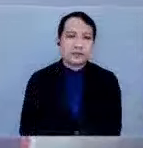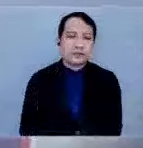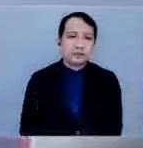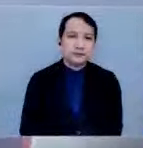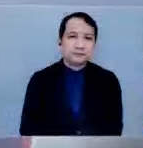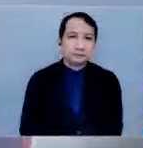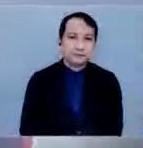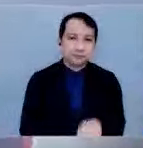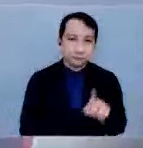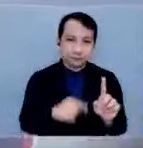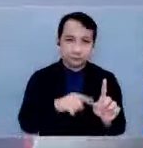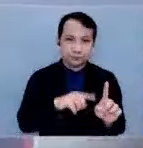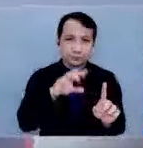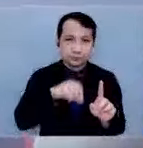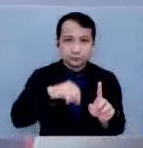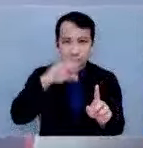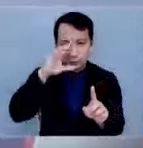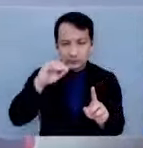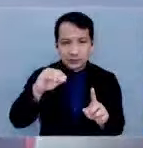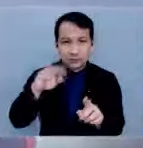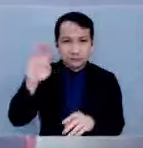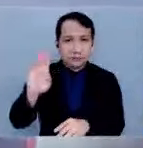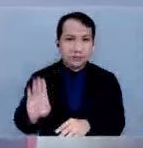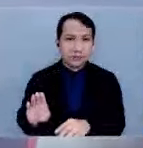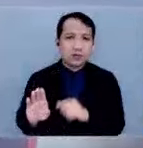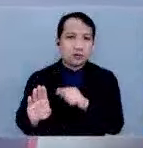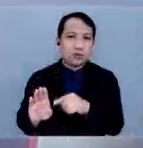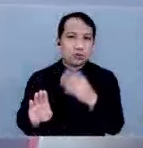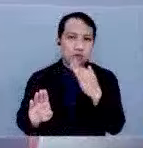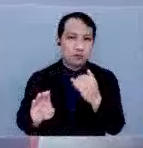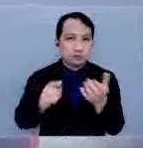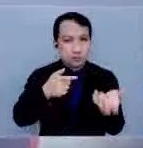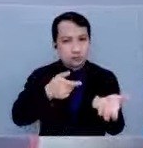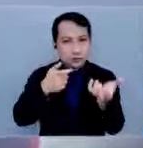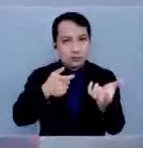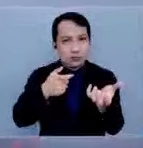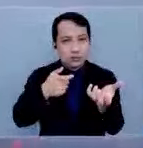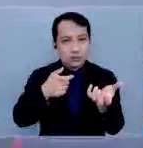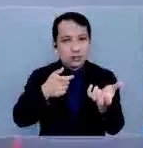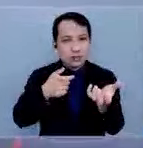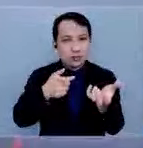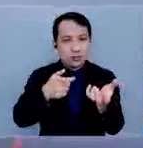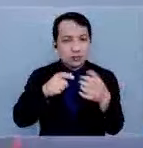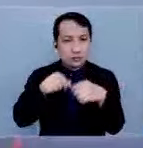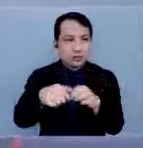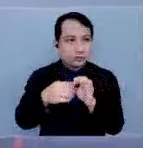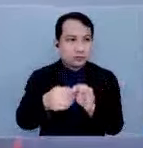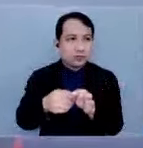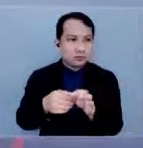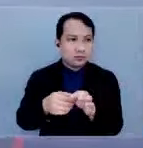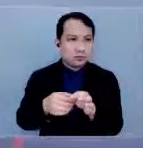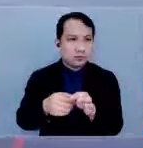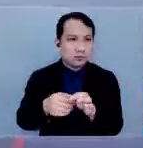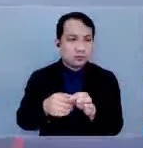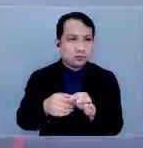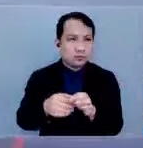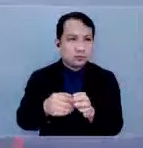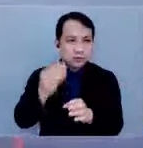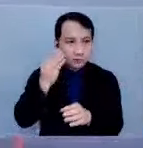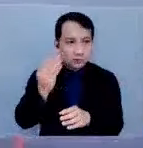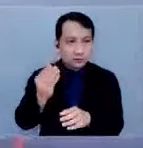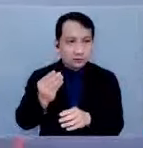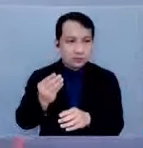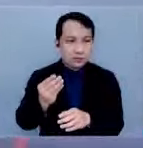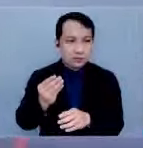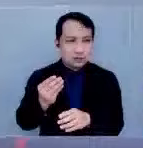Arestado ang isang lalaki sa Brazil matapos magpaputok ng baril at mang-hostage ng isang bus. Sa pool naman sa video, ang